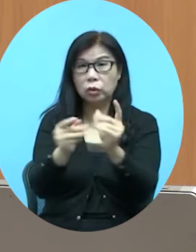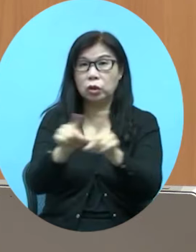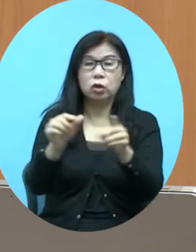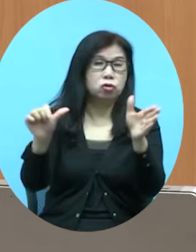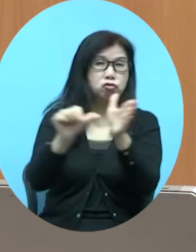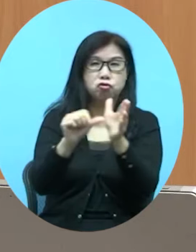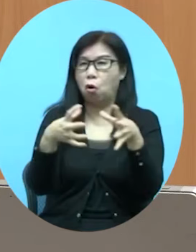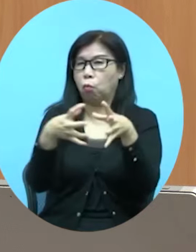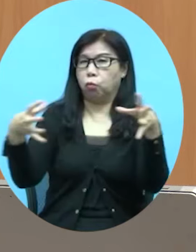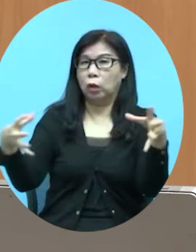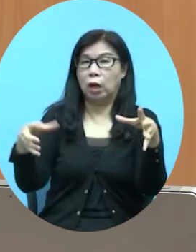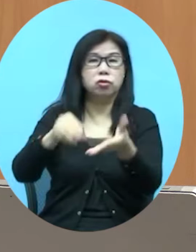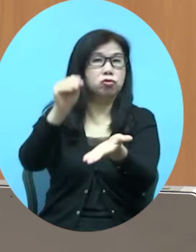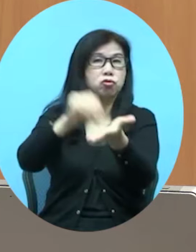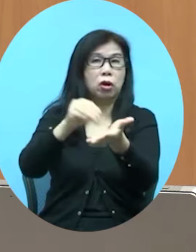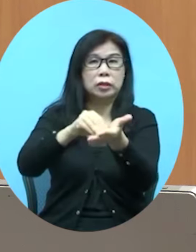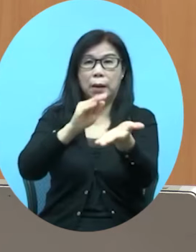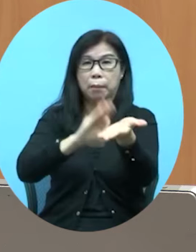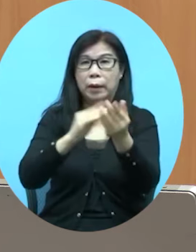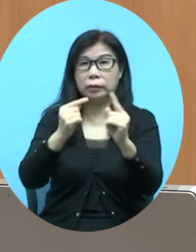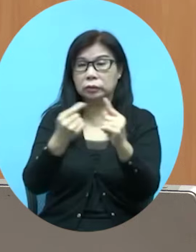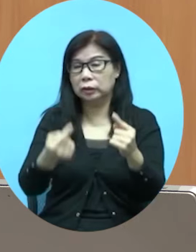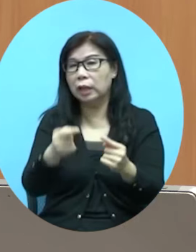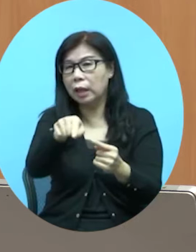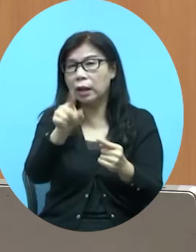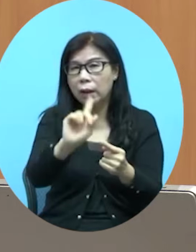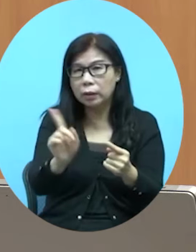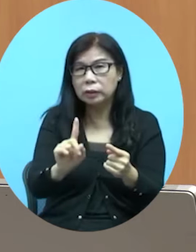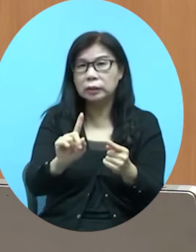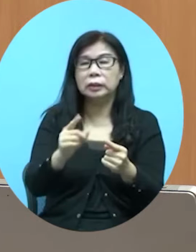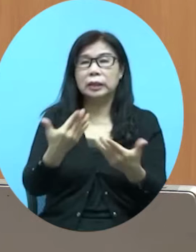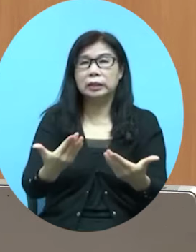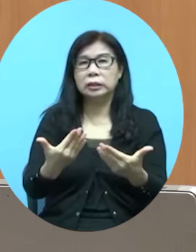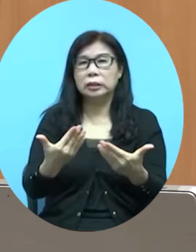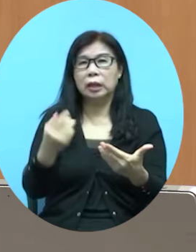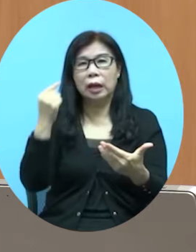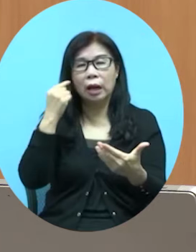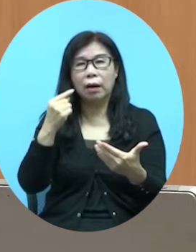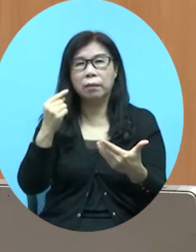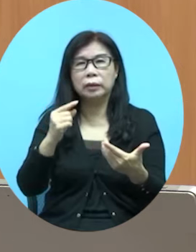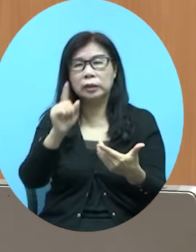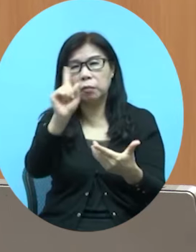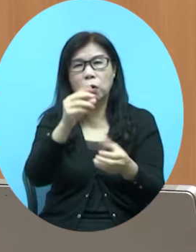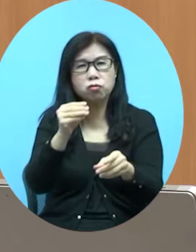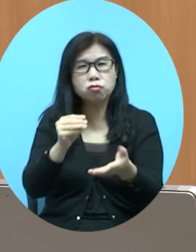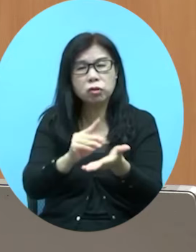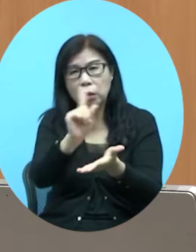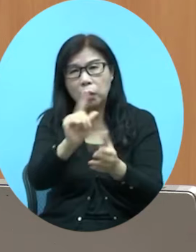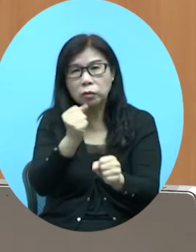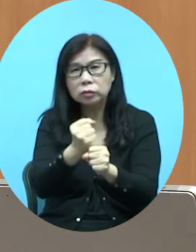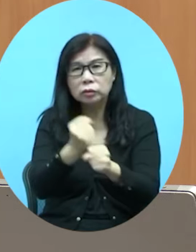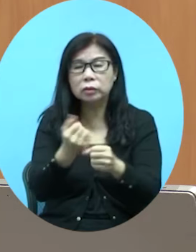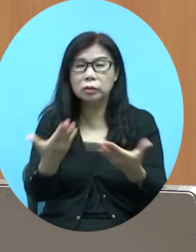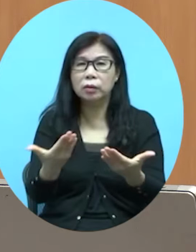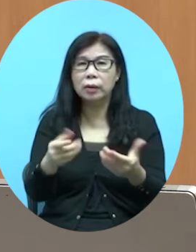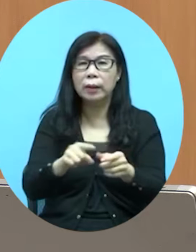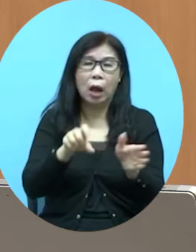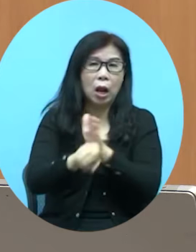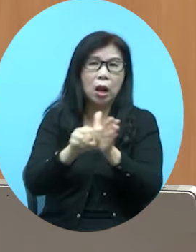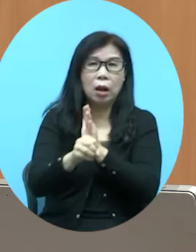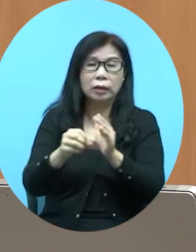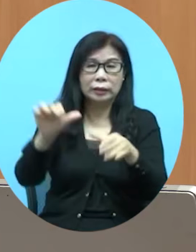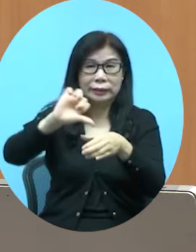大的确诊群组你会怎样去延伴现在的走势因为我们看到有些酒楼